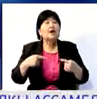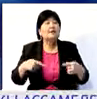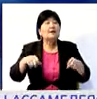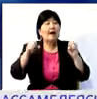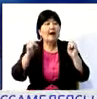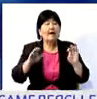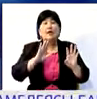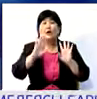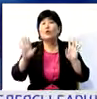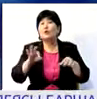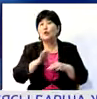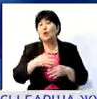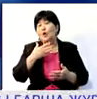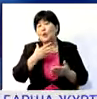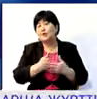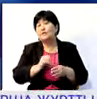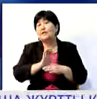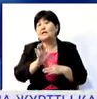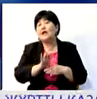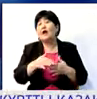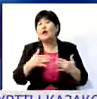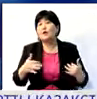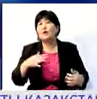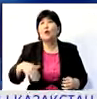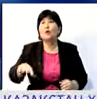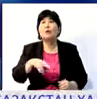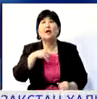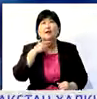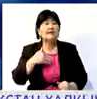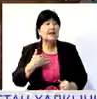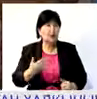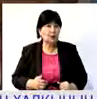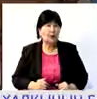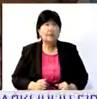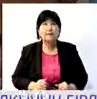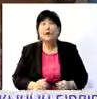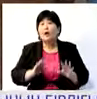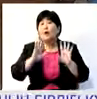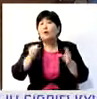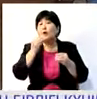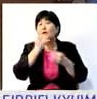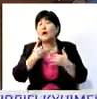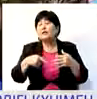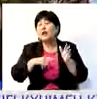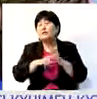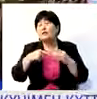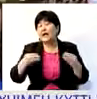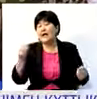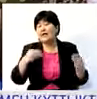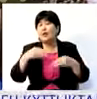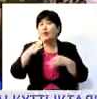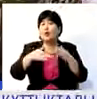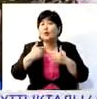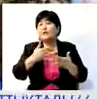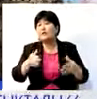арнайы көрме ұйымдастырып, өзімізден шыққан өнімдерді көпшілік назарына ұсынды. Көрмеге азық-түліктен бастап, киім-кеше құрылыс